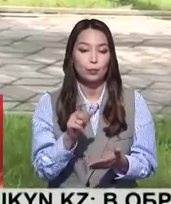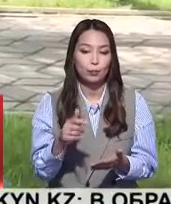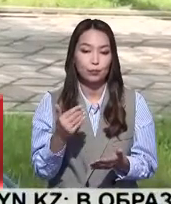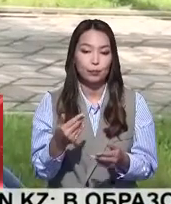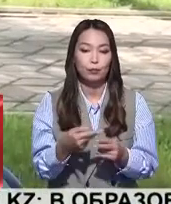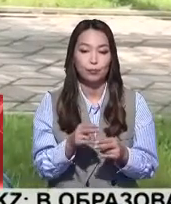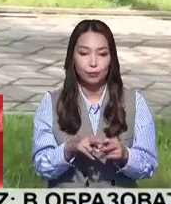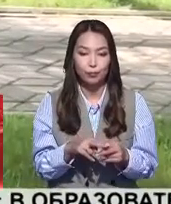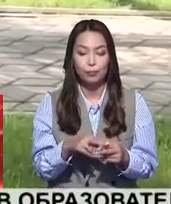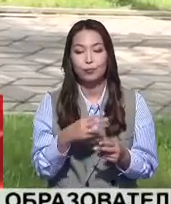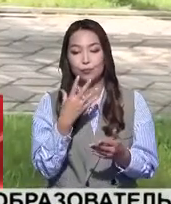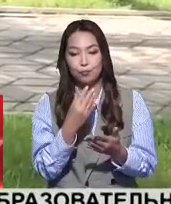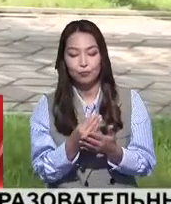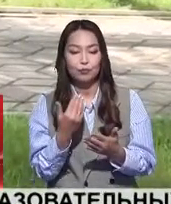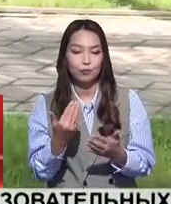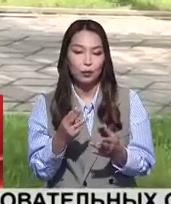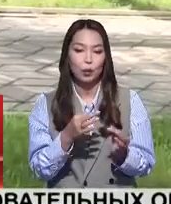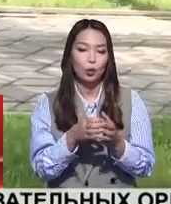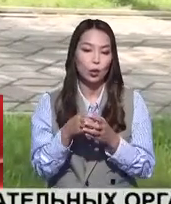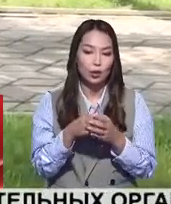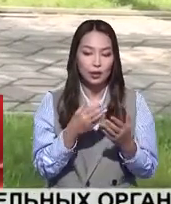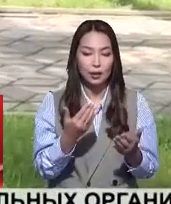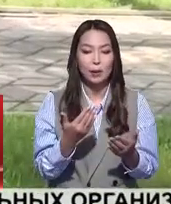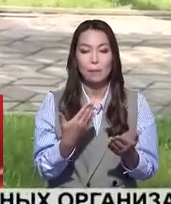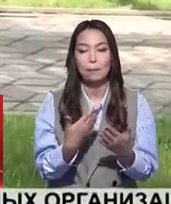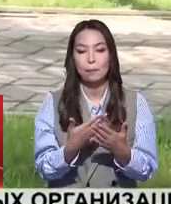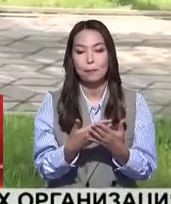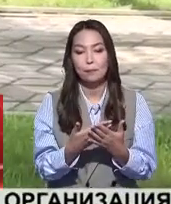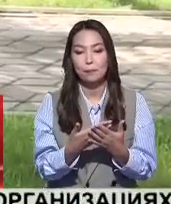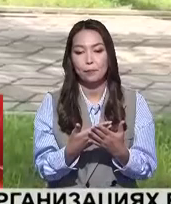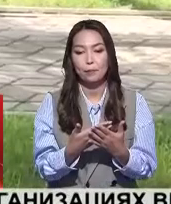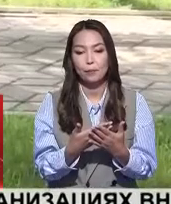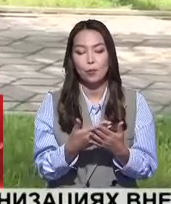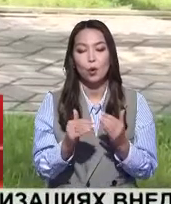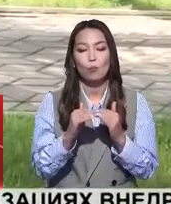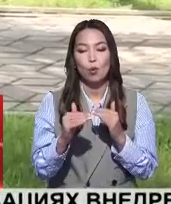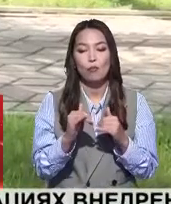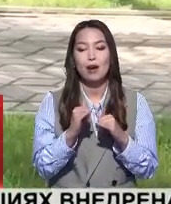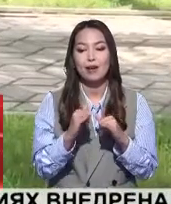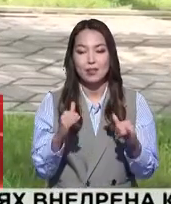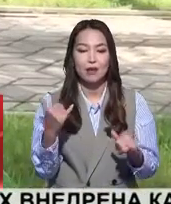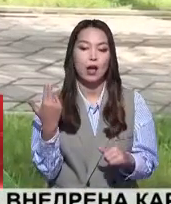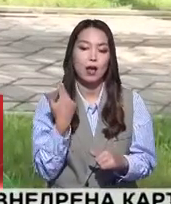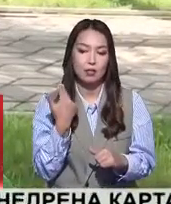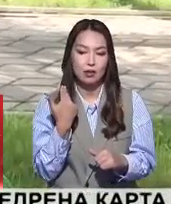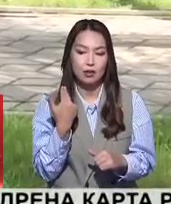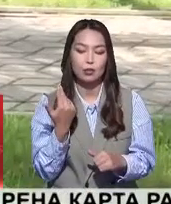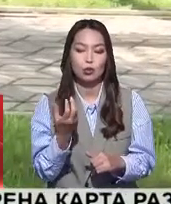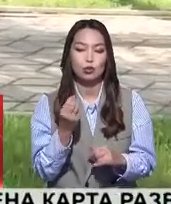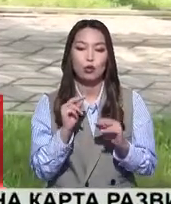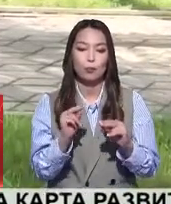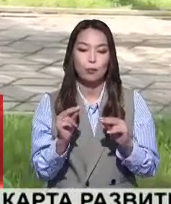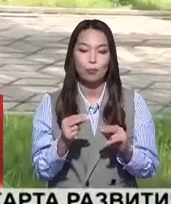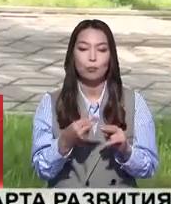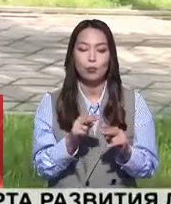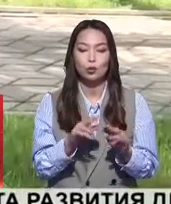Их распределили по группам, по мере этой, по уровню развития английского. И еще обещали, что только на